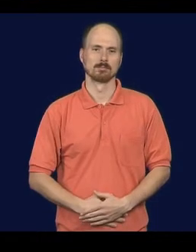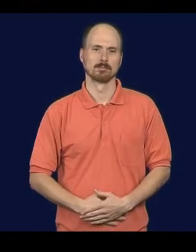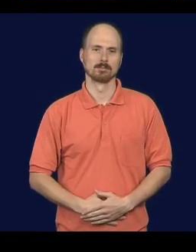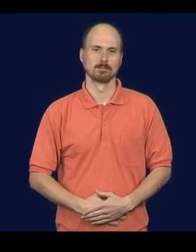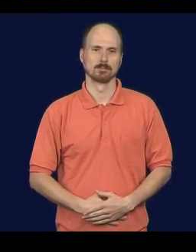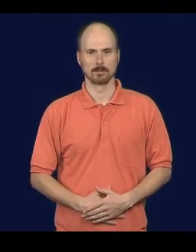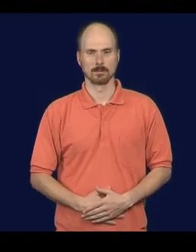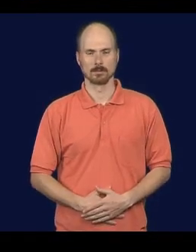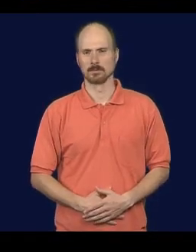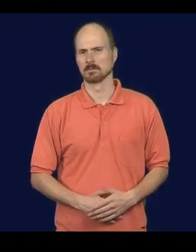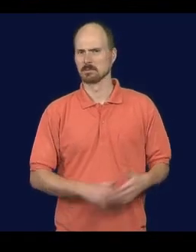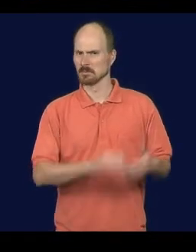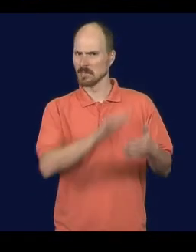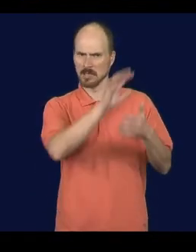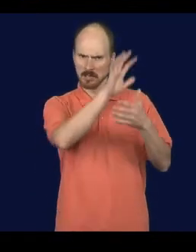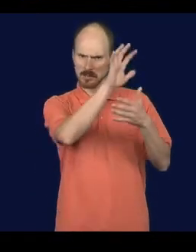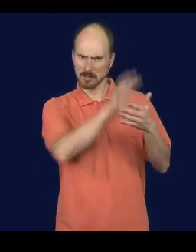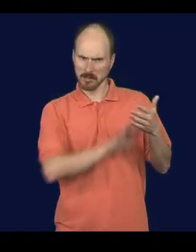Zprávy.